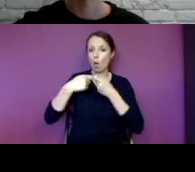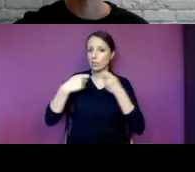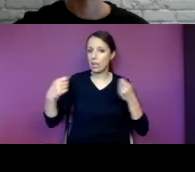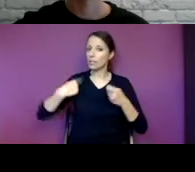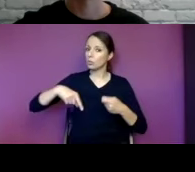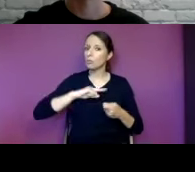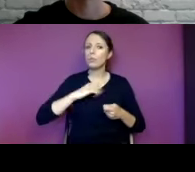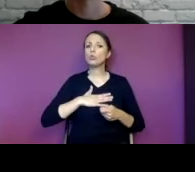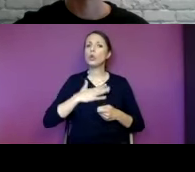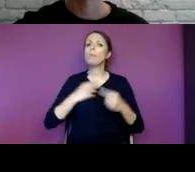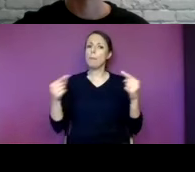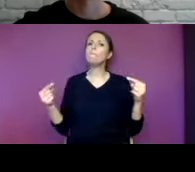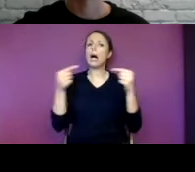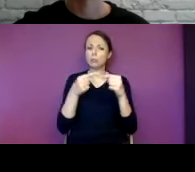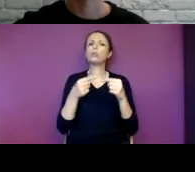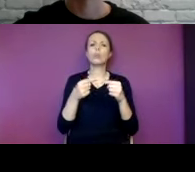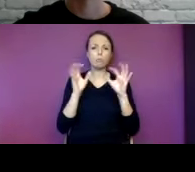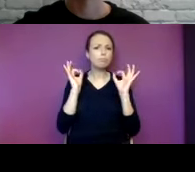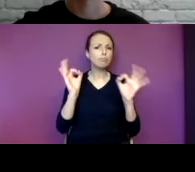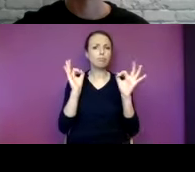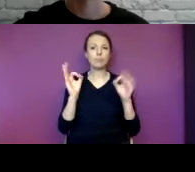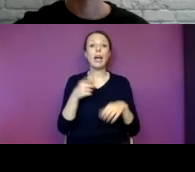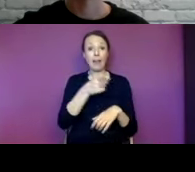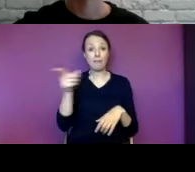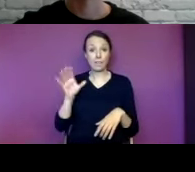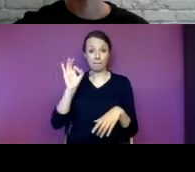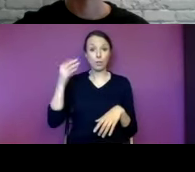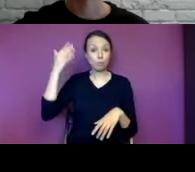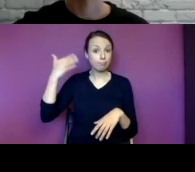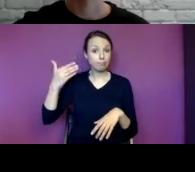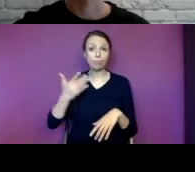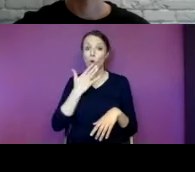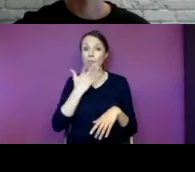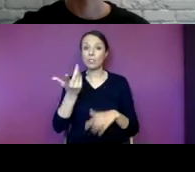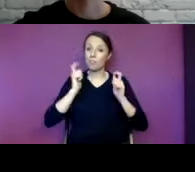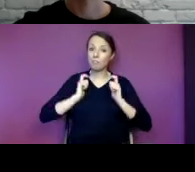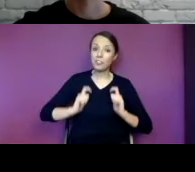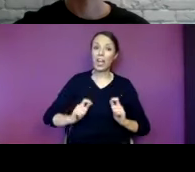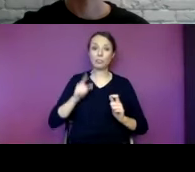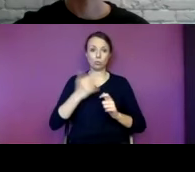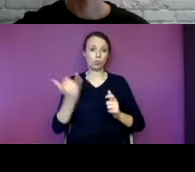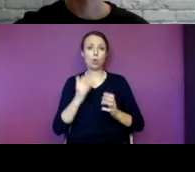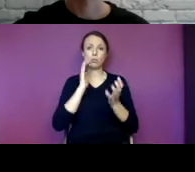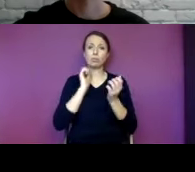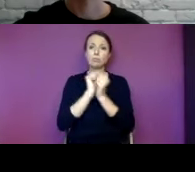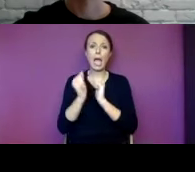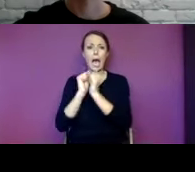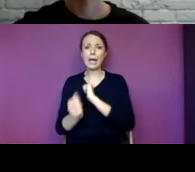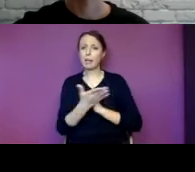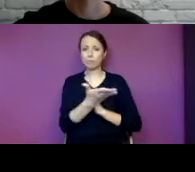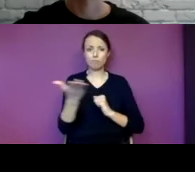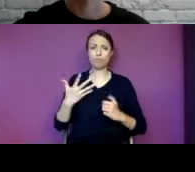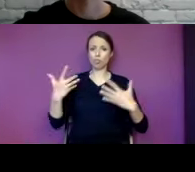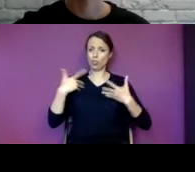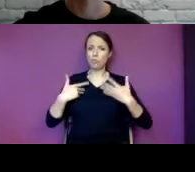słuszne. Natomiast rzeczywiście, tak jak powiedzieliście w swojej prezentacji, wieś to żywa materia i to, co się dzieje z tym,